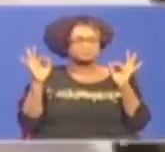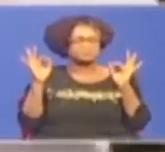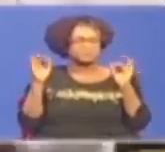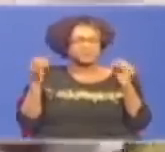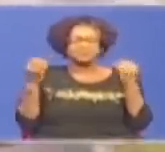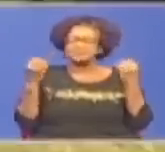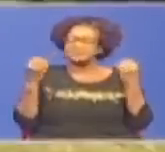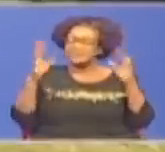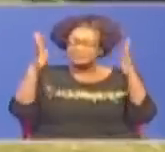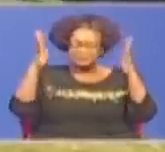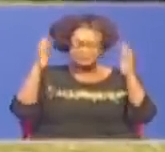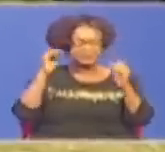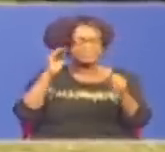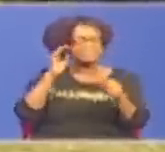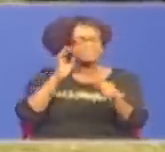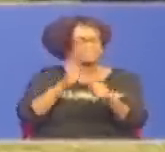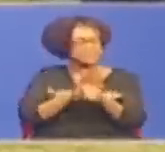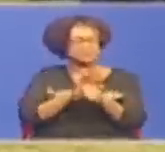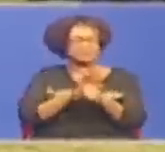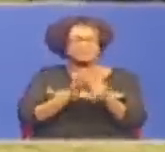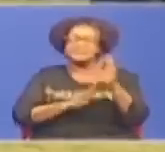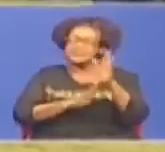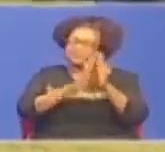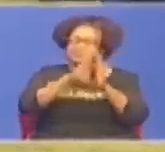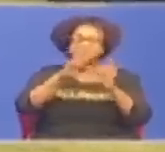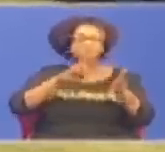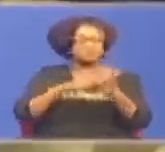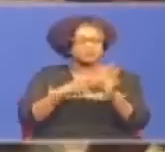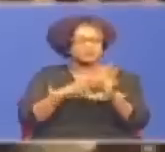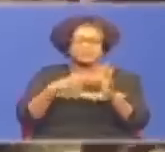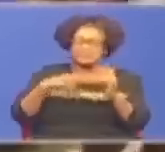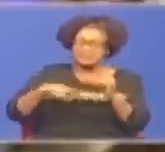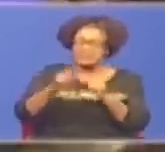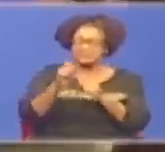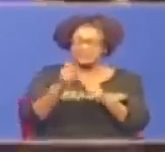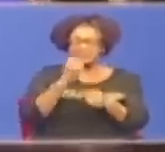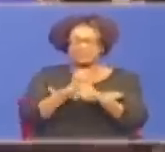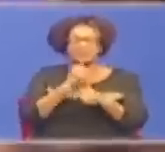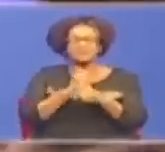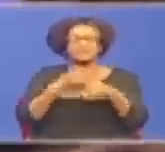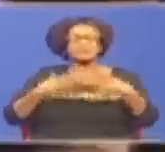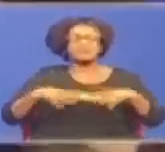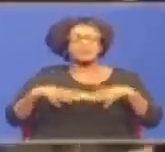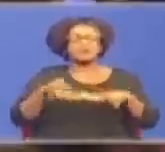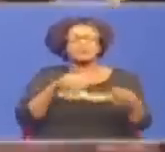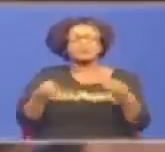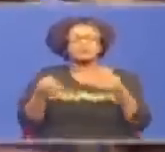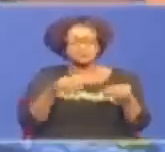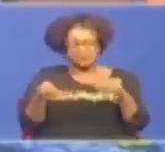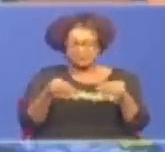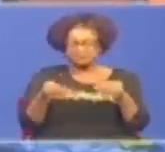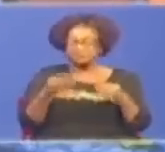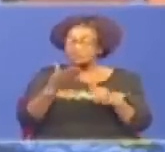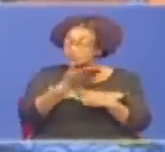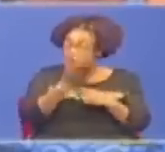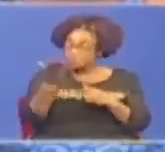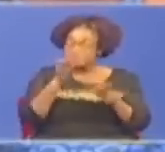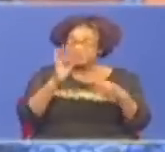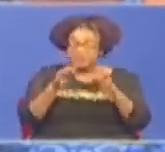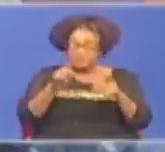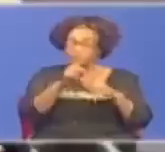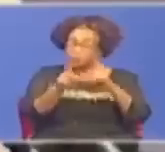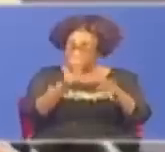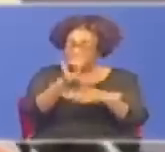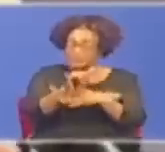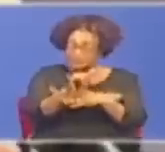Celebrating the many development projects he has initiated for the people of Busia. And woe unto you if you dare question that